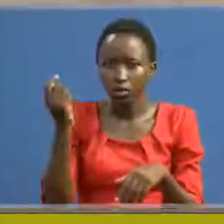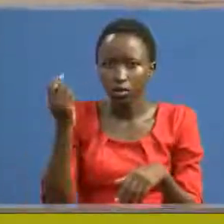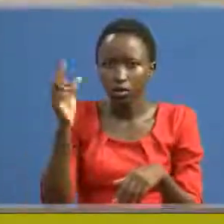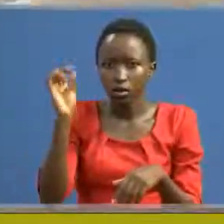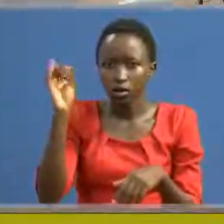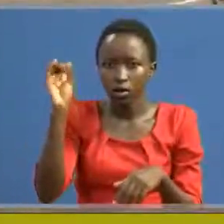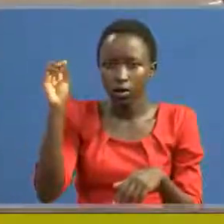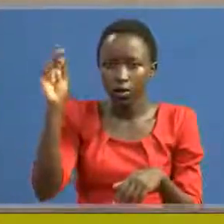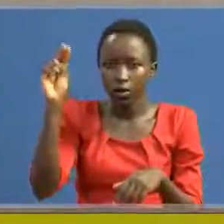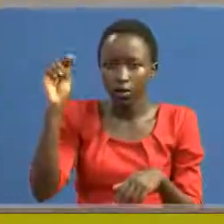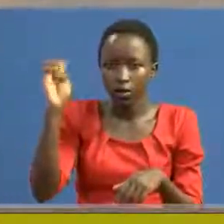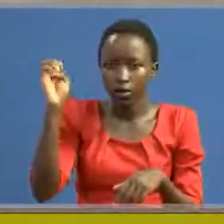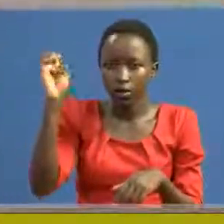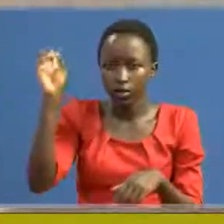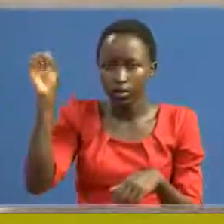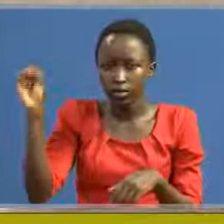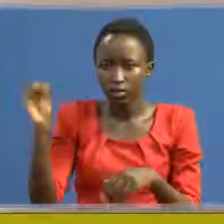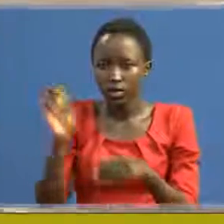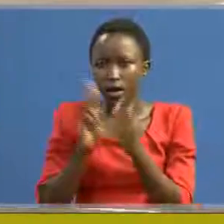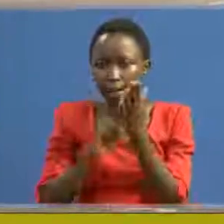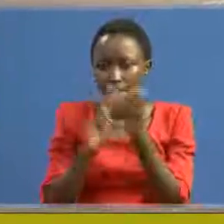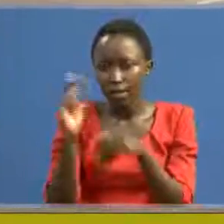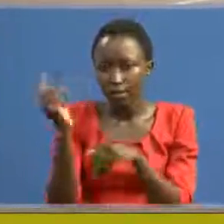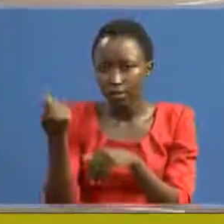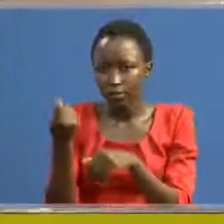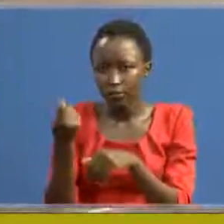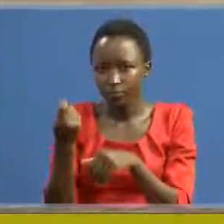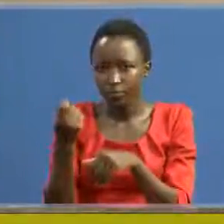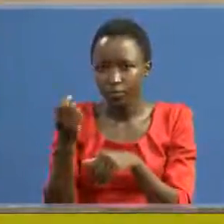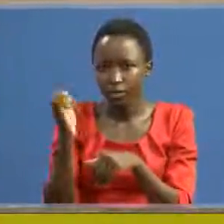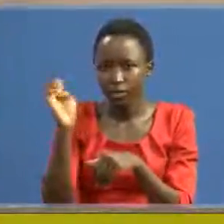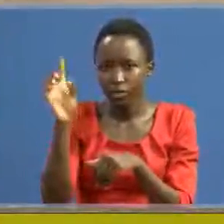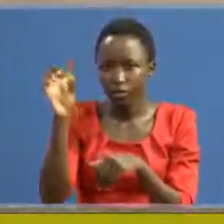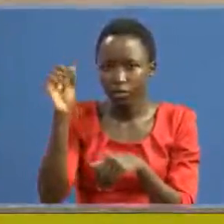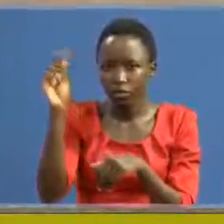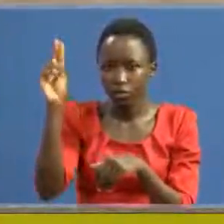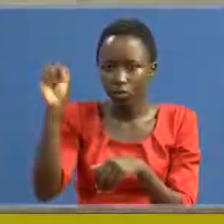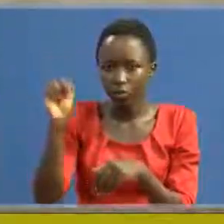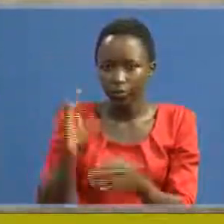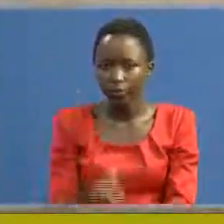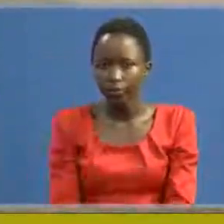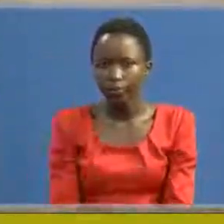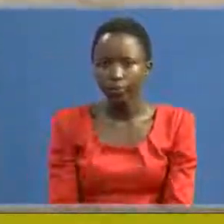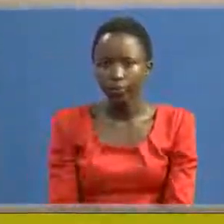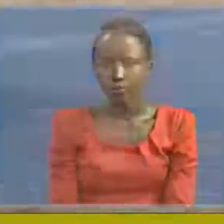Kenya Lionesses kitakachowakilisha Kenya kwenye dimba la Elgon awamu ya mwaka huu.